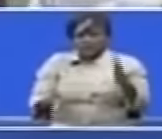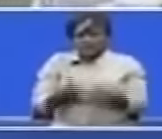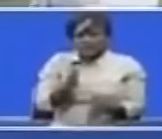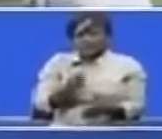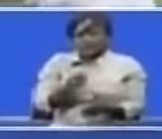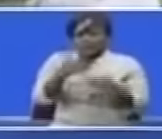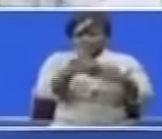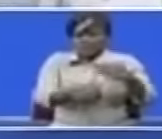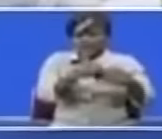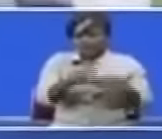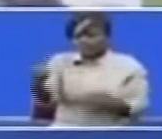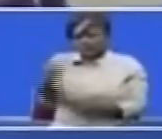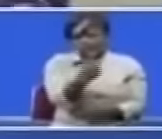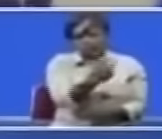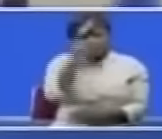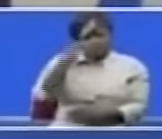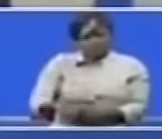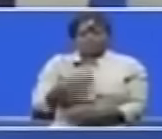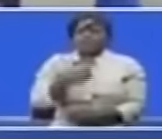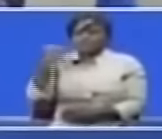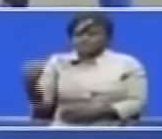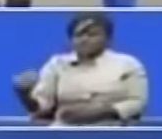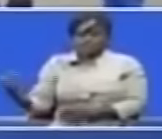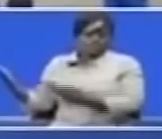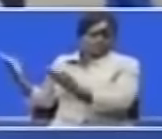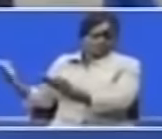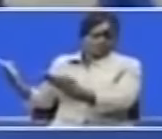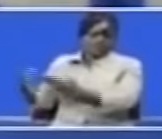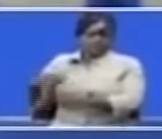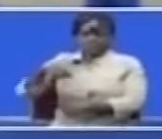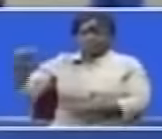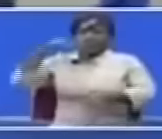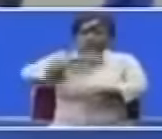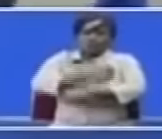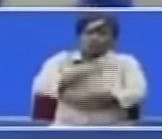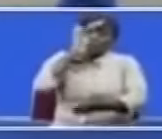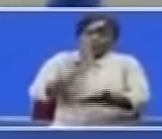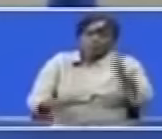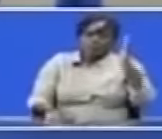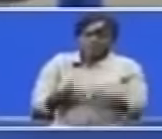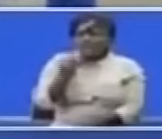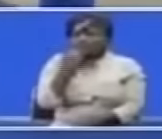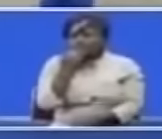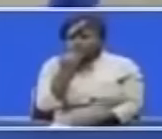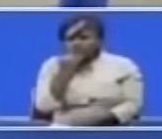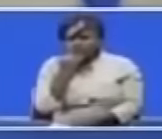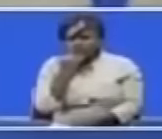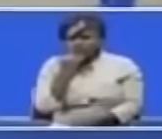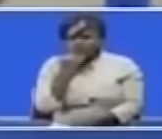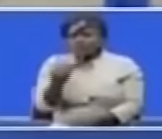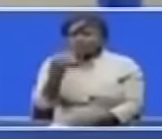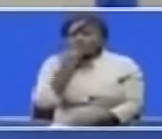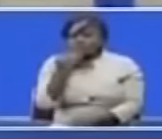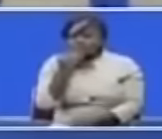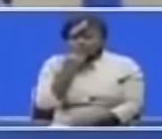Lazima kuwe mkate mbili mbili kila siku. Watoto hao wakilazimika kwenda shuleni bila chakula, na hata wanapotoka darasani